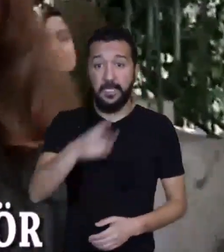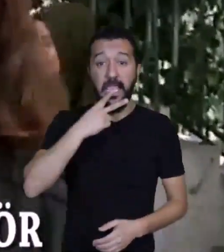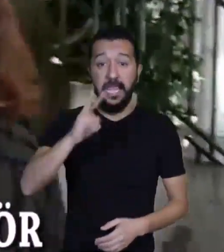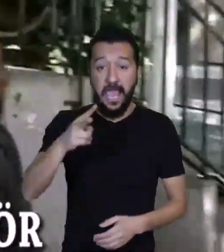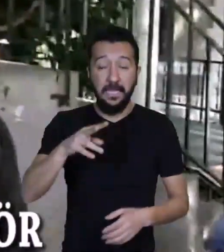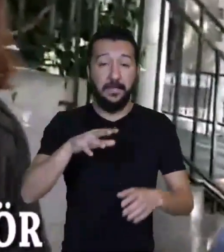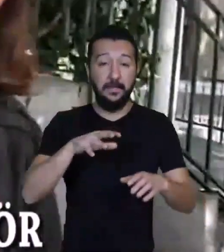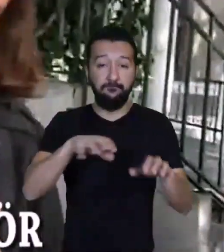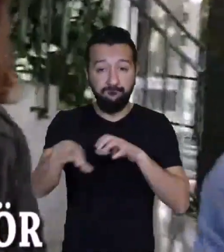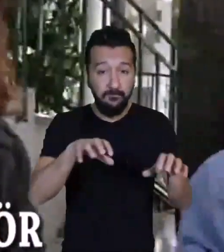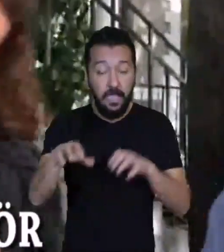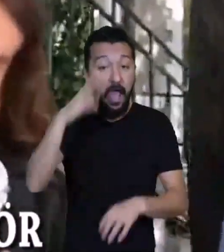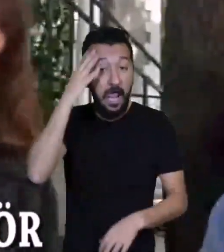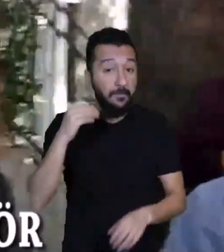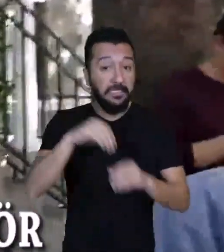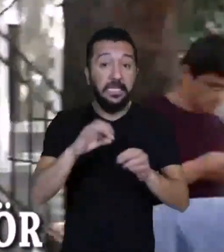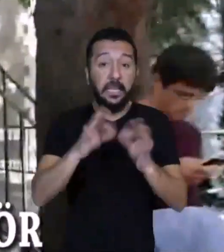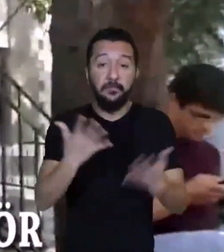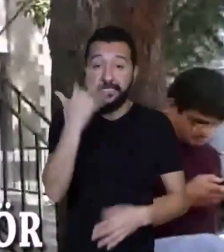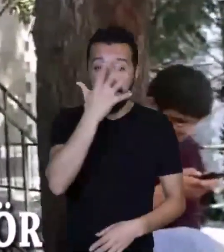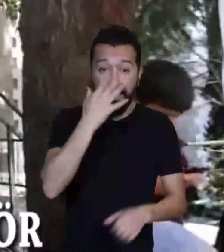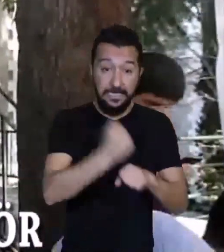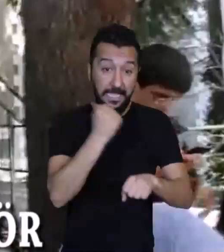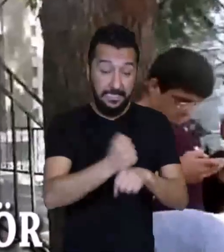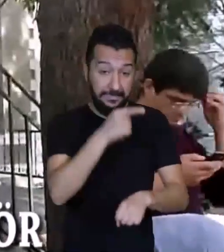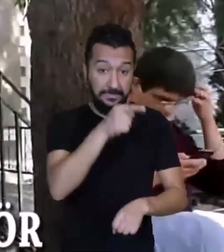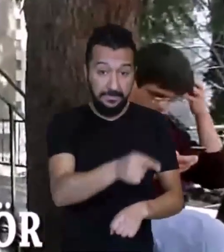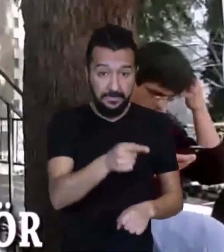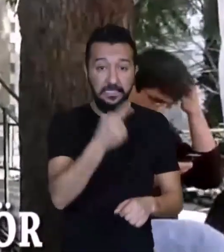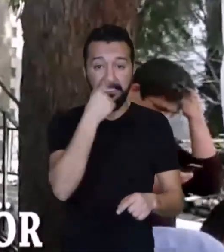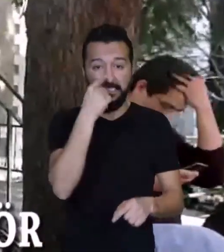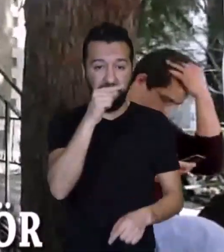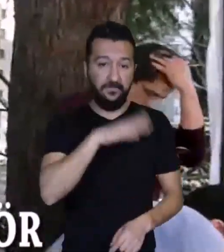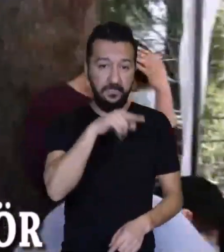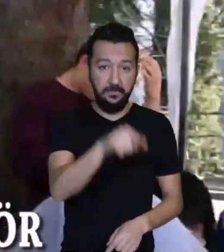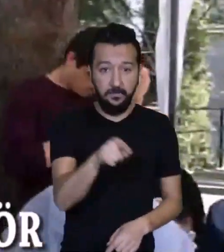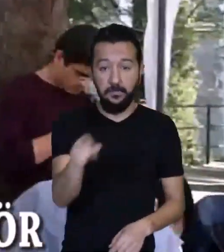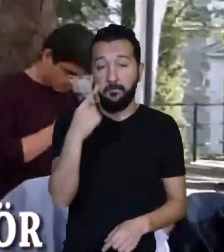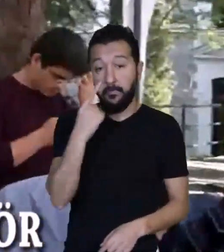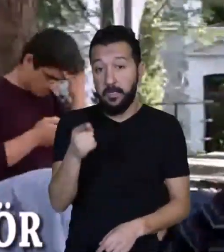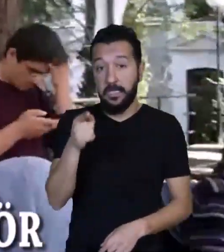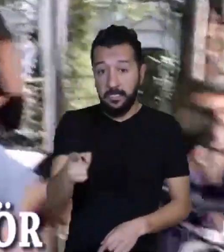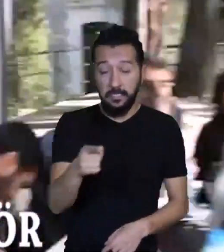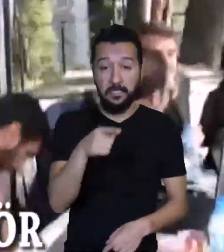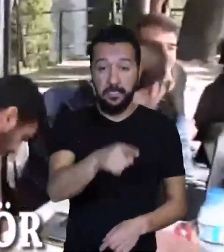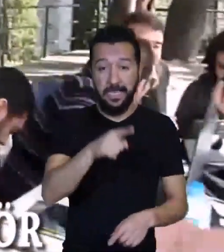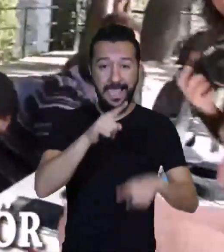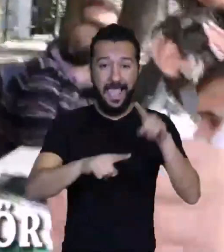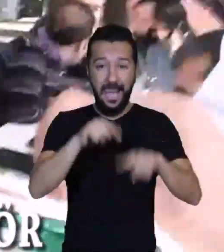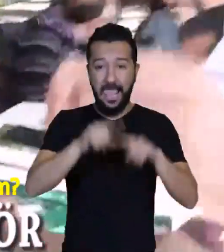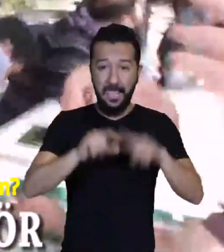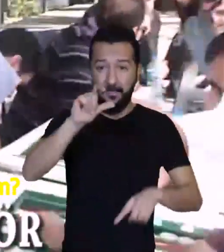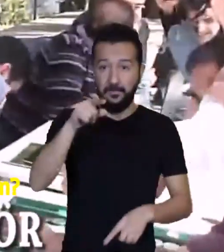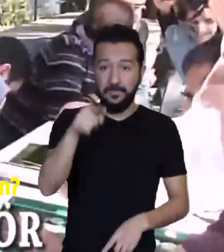Renkleri ayırmak için taşların. Siyah taşların üzerinde çivi var. Bakın şöyle arkadaşlar, kale tuşuna eliyorum şu